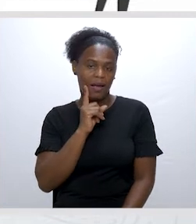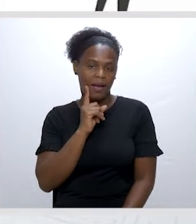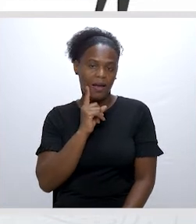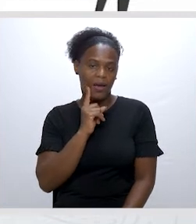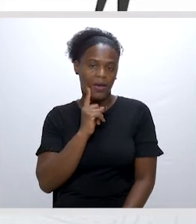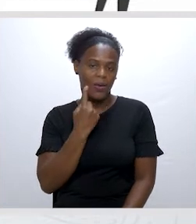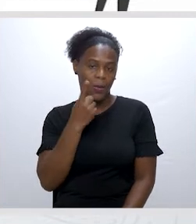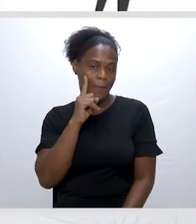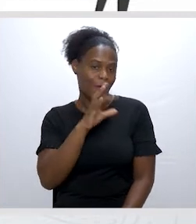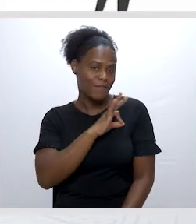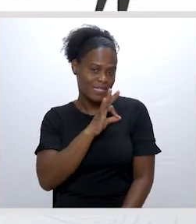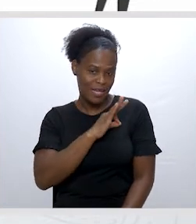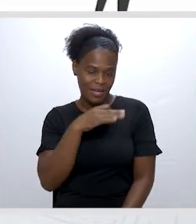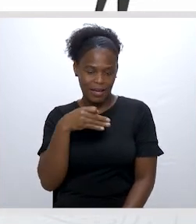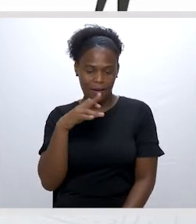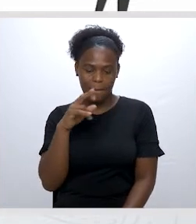Une professeure.